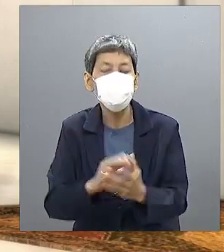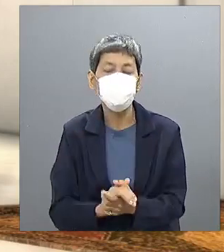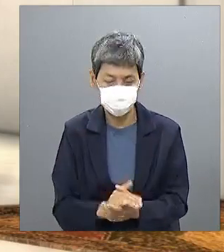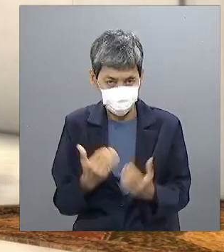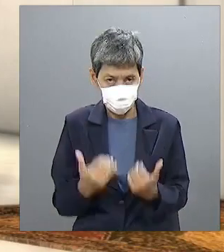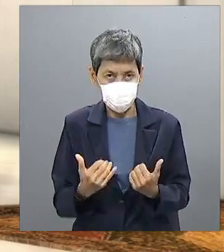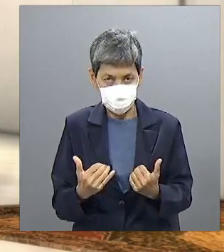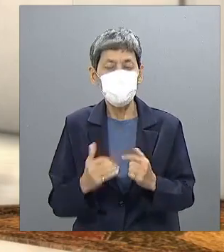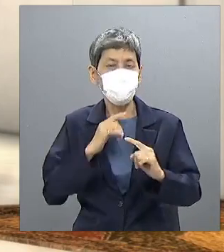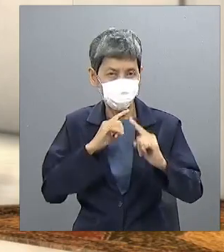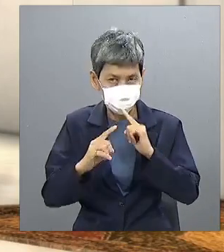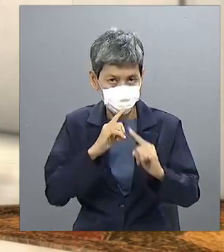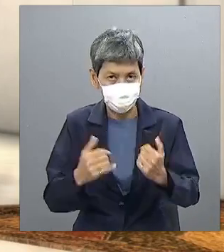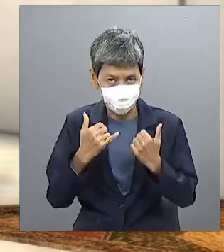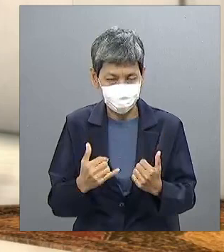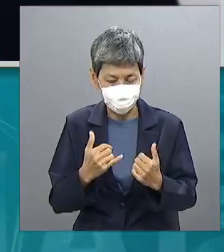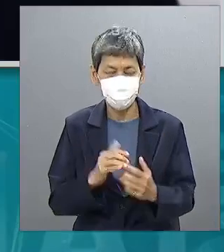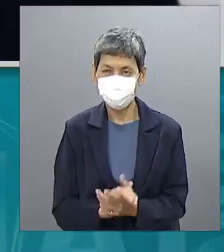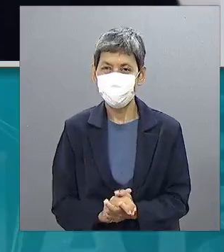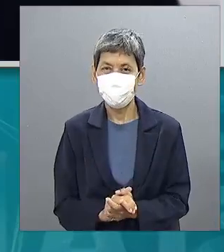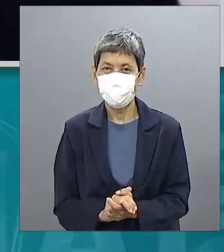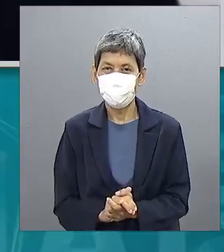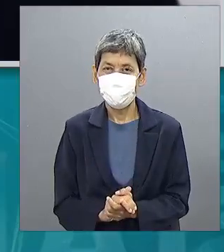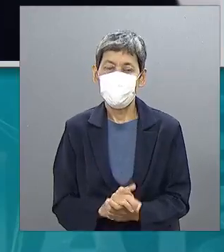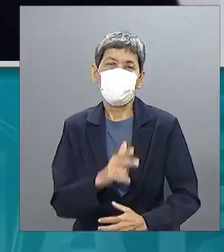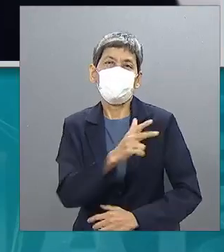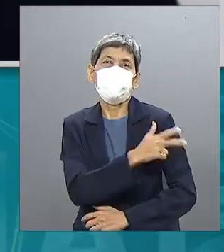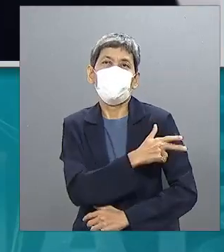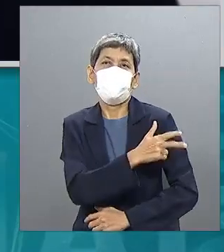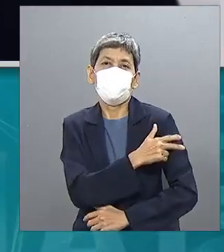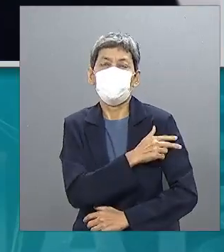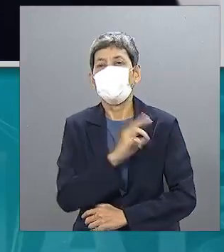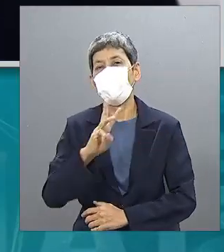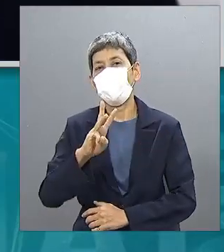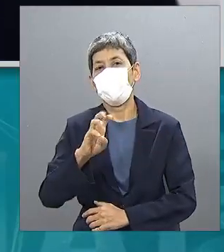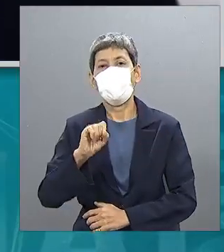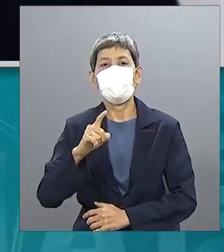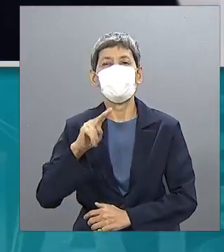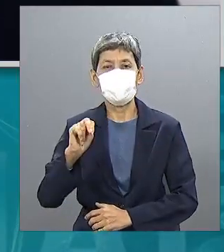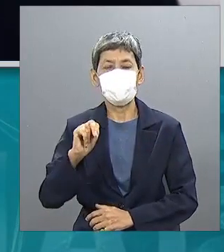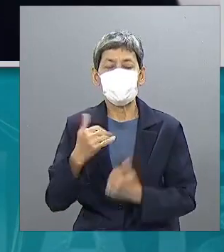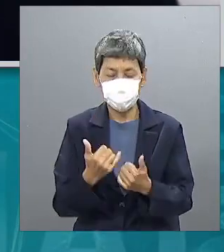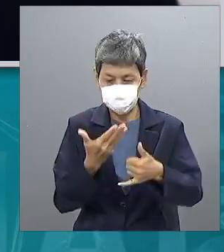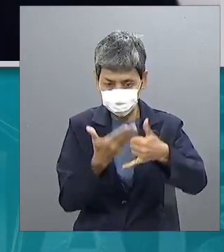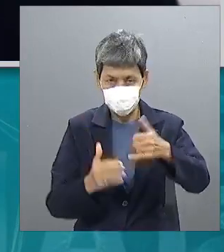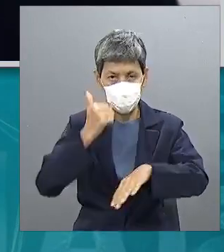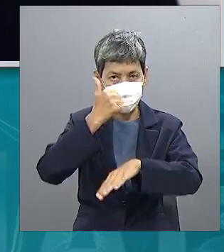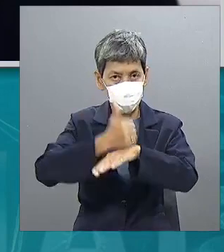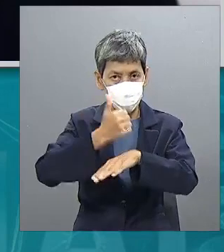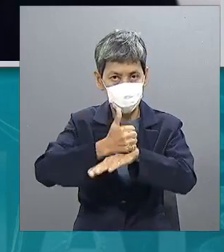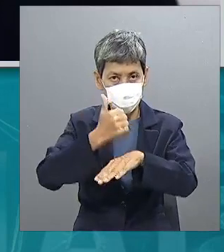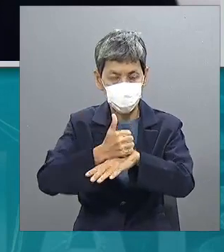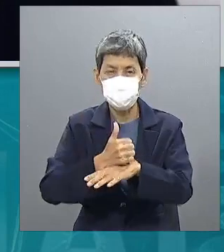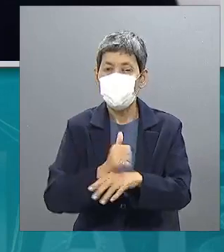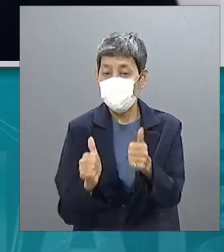พูดคุยกันในเรื่องนี้นะคะกับด็อกเตอร์วัดสินที่พัฒนฉัตรค่ะซึ่งทางเป็นผู้อำนวยการผู้ช่วยผู้อำนวย